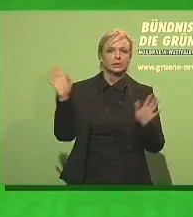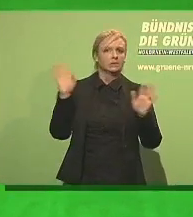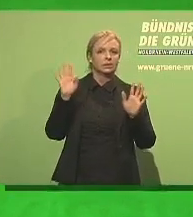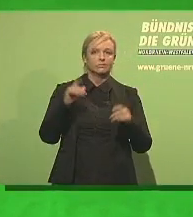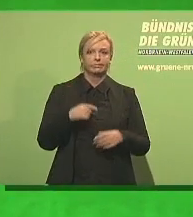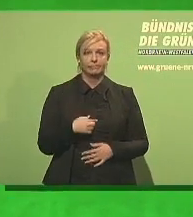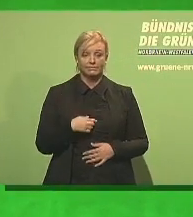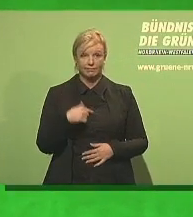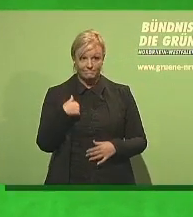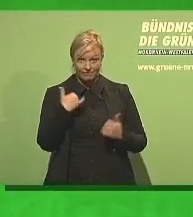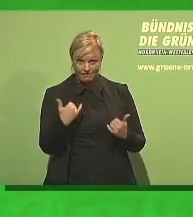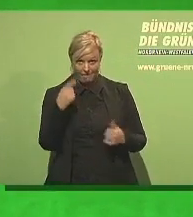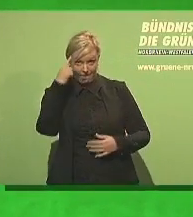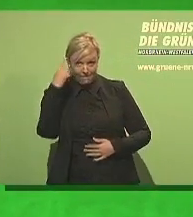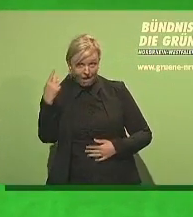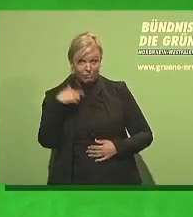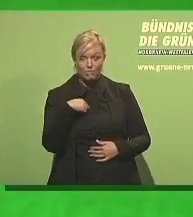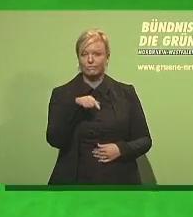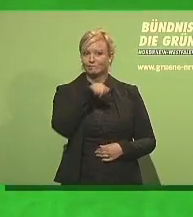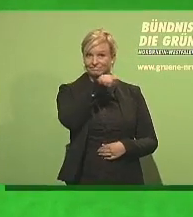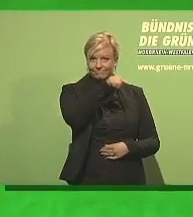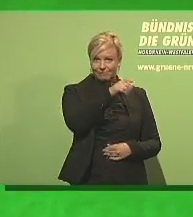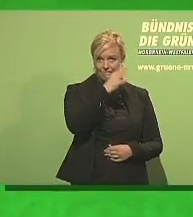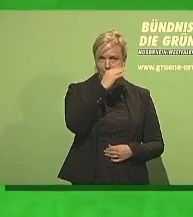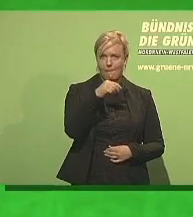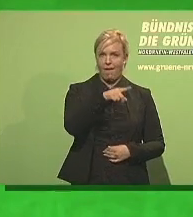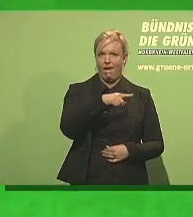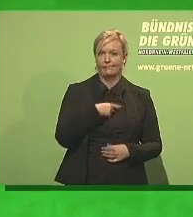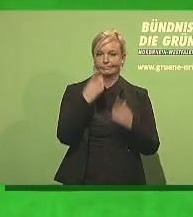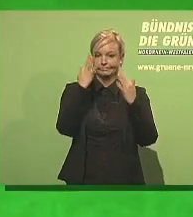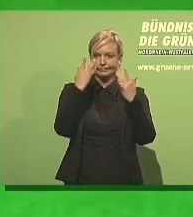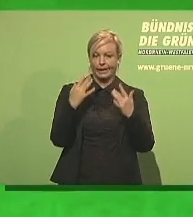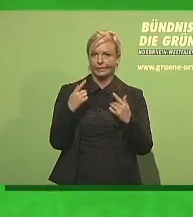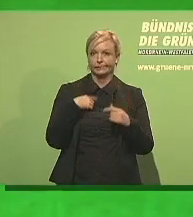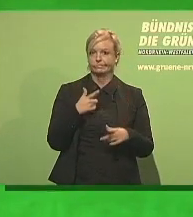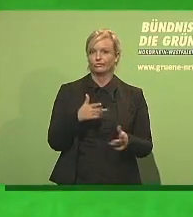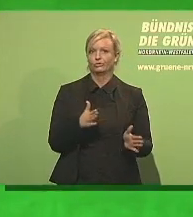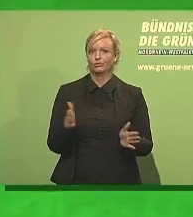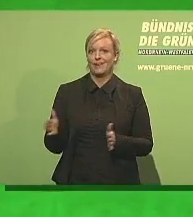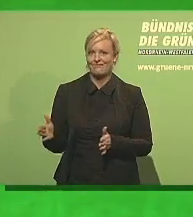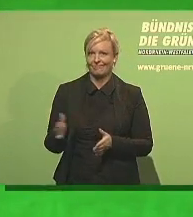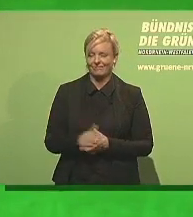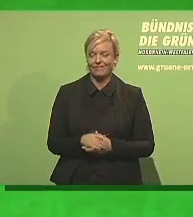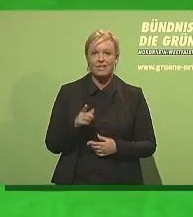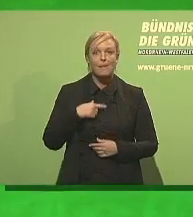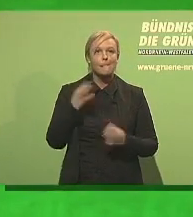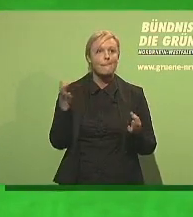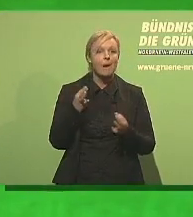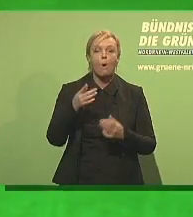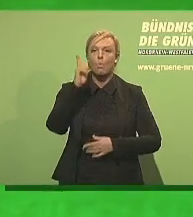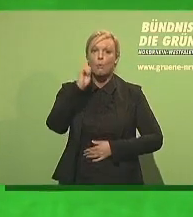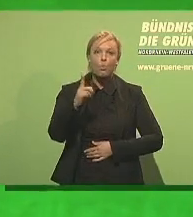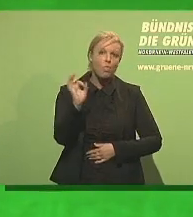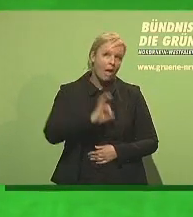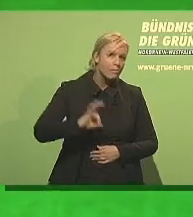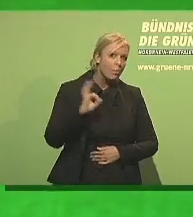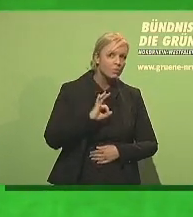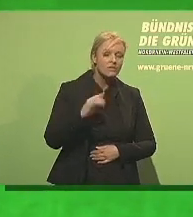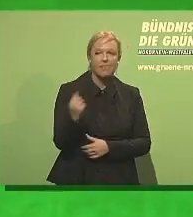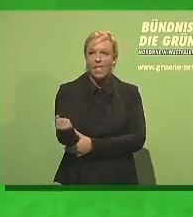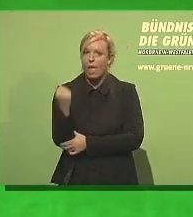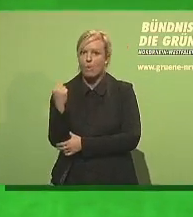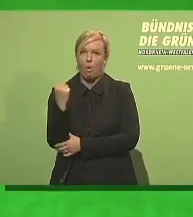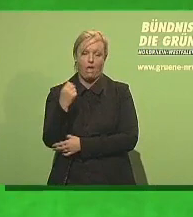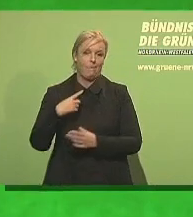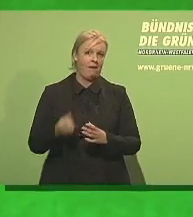Freunde, ich sage euch, der Mann kann die Grundrechenarten nicht. Wir brauchen 100% erneuerbare Energien und da fehlen noch